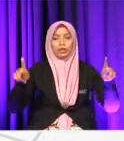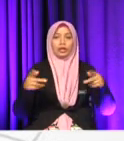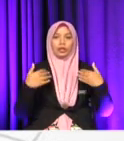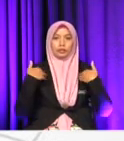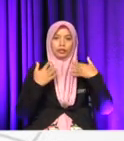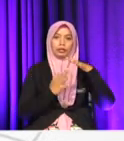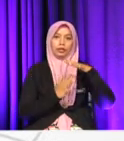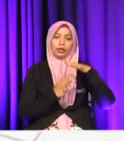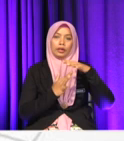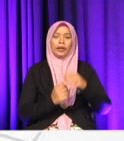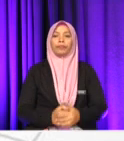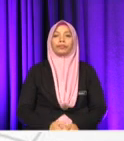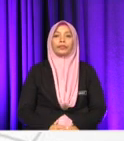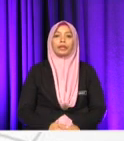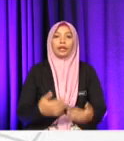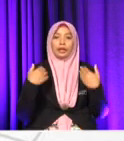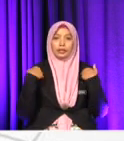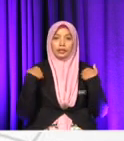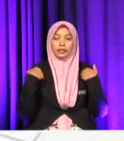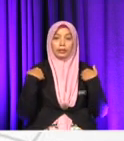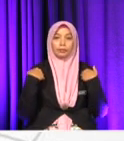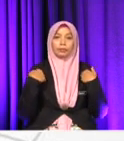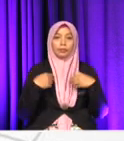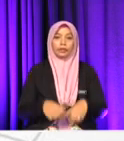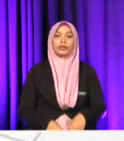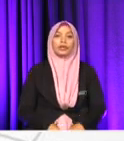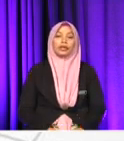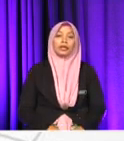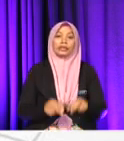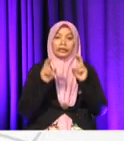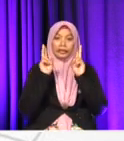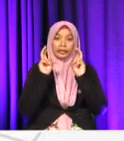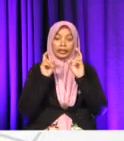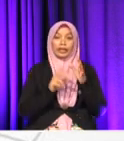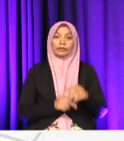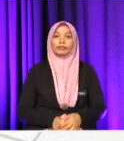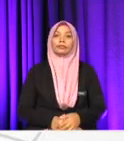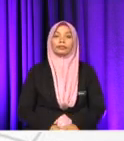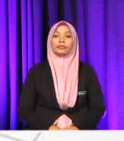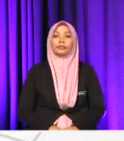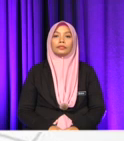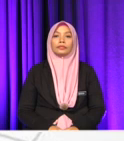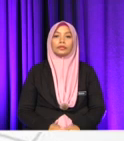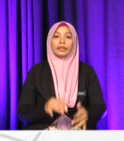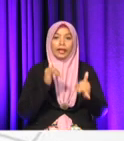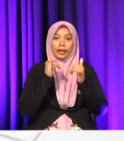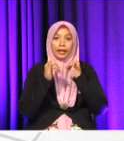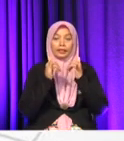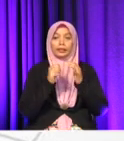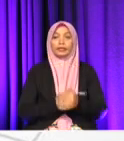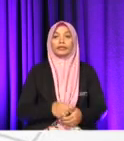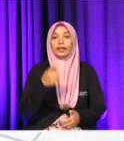dan ada perkataan ataupun teks kuali panas catering Oke jadi kriteria pemakaian istilah